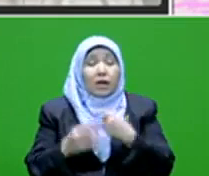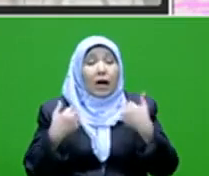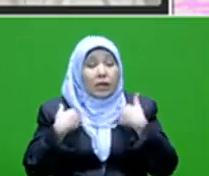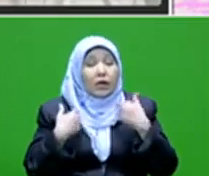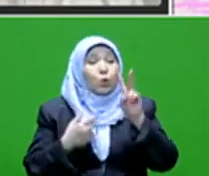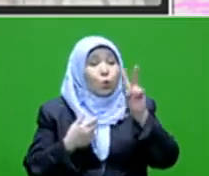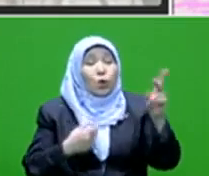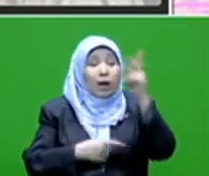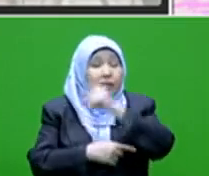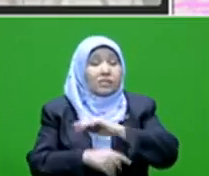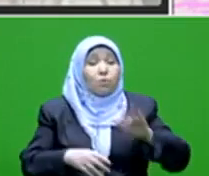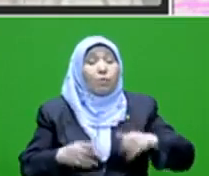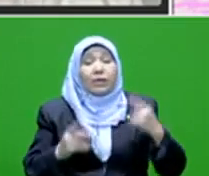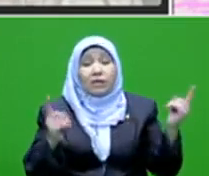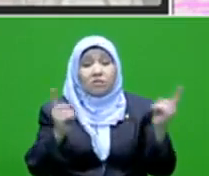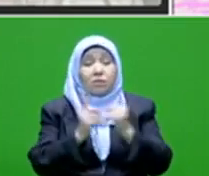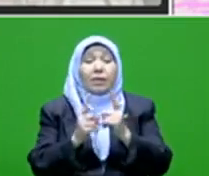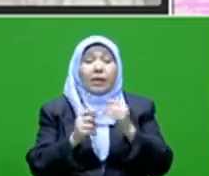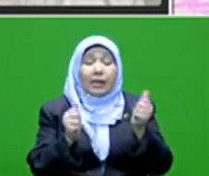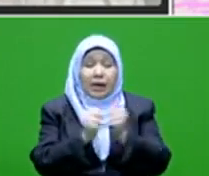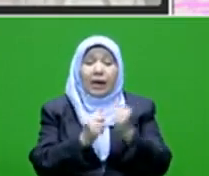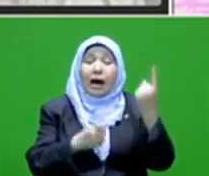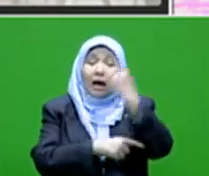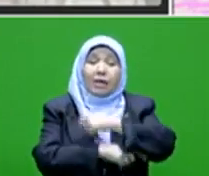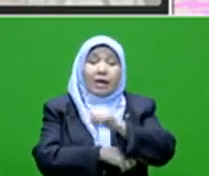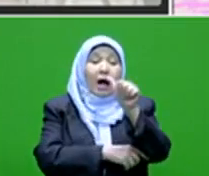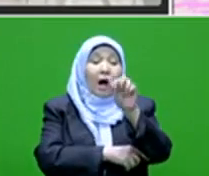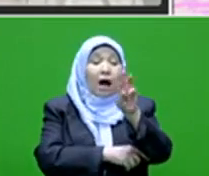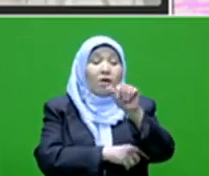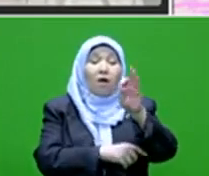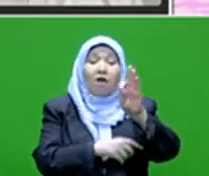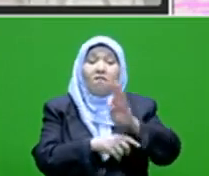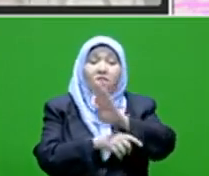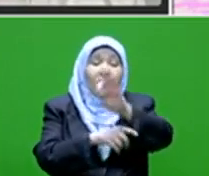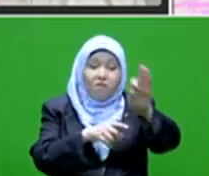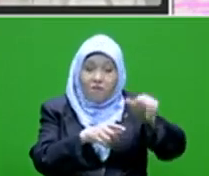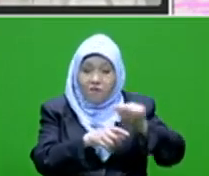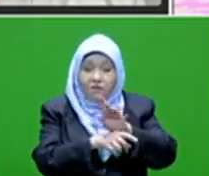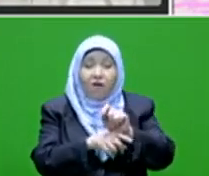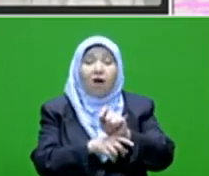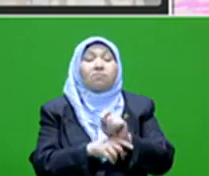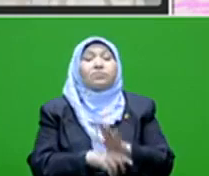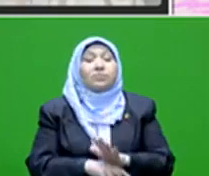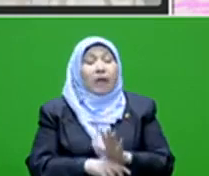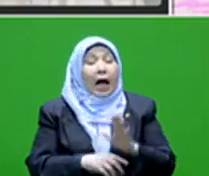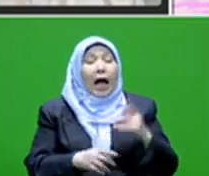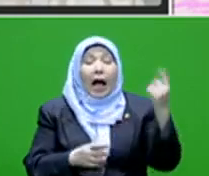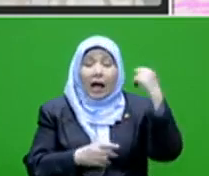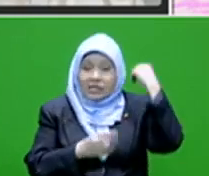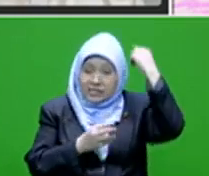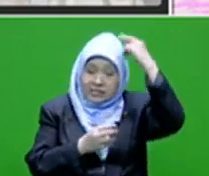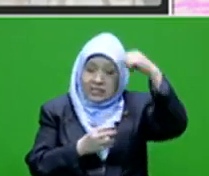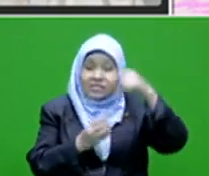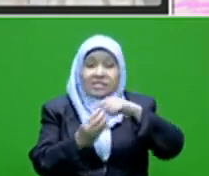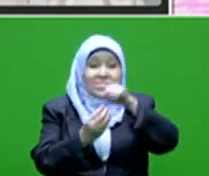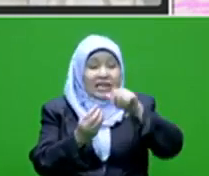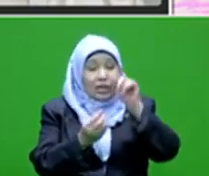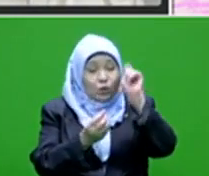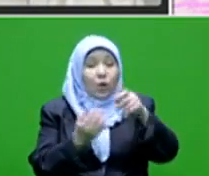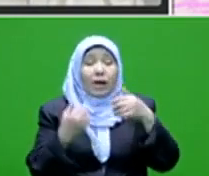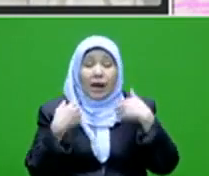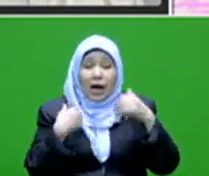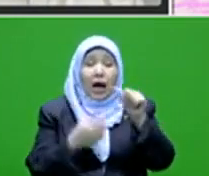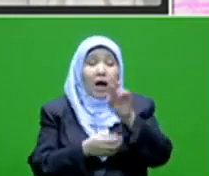lagi sebelum kita bertemu dengan hari Arafah. Hari yang begitu besar, Al-Hajj Arafah. Haji itu adalah Arafah.